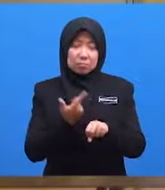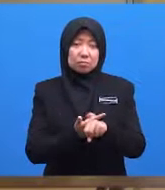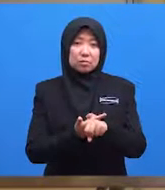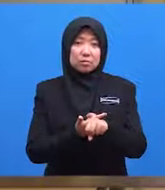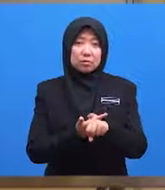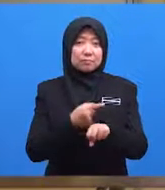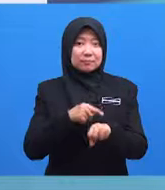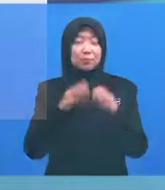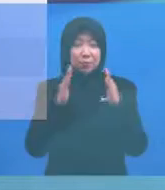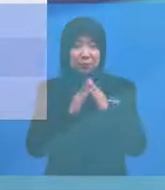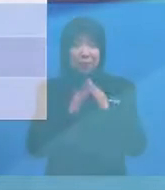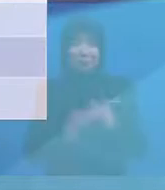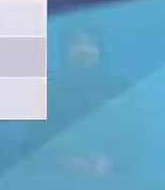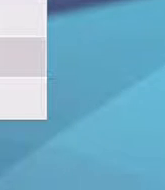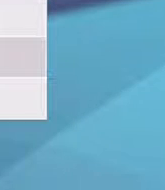di rumah.